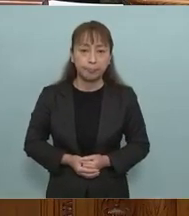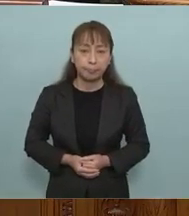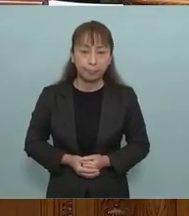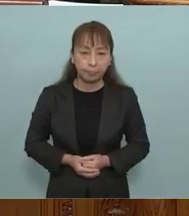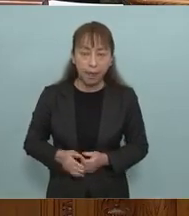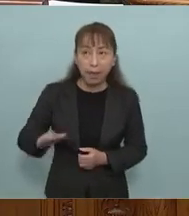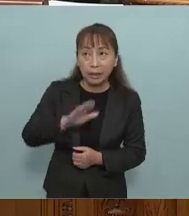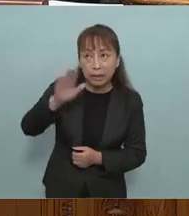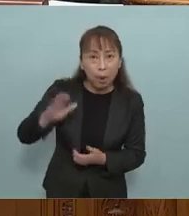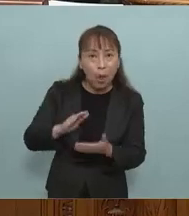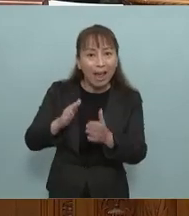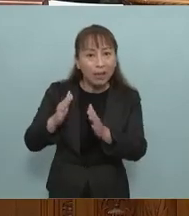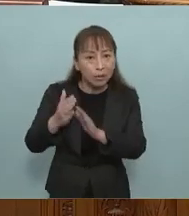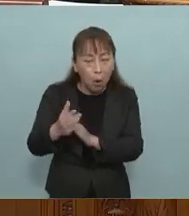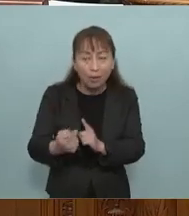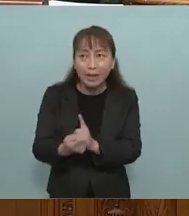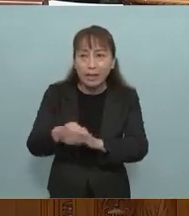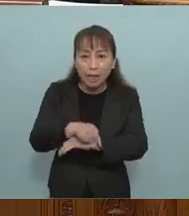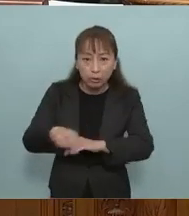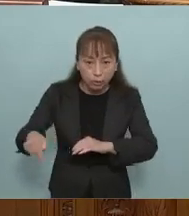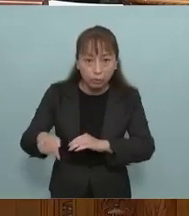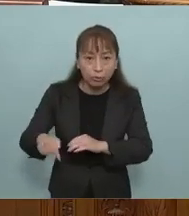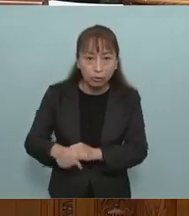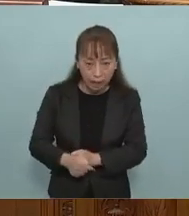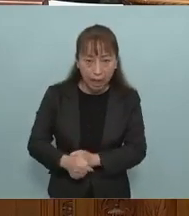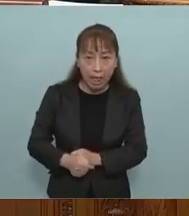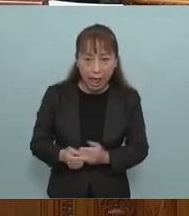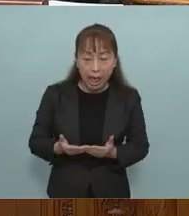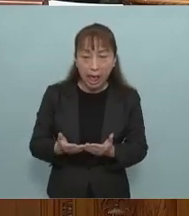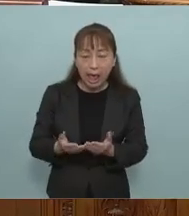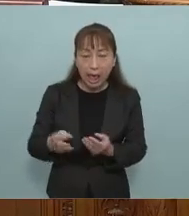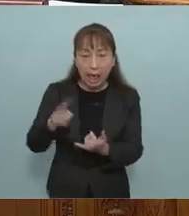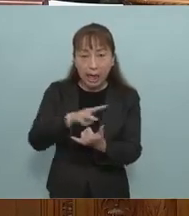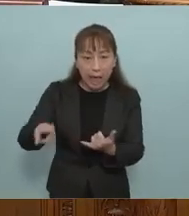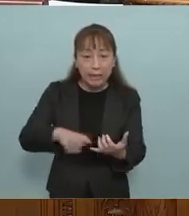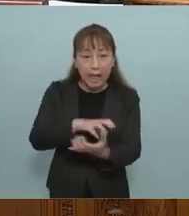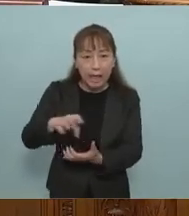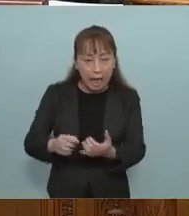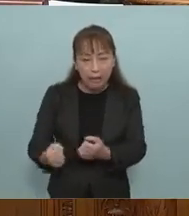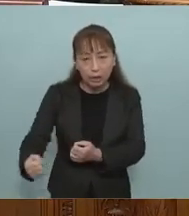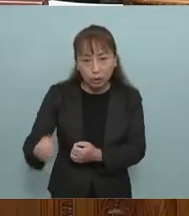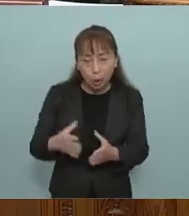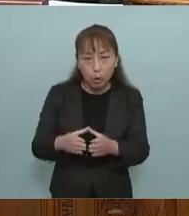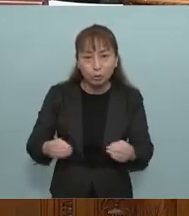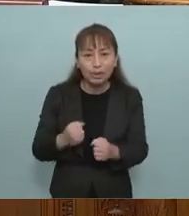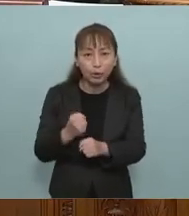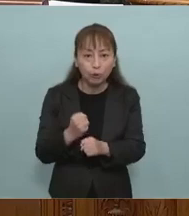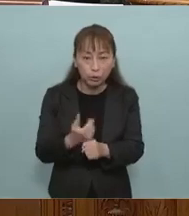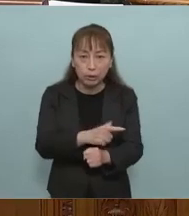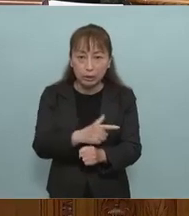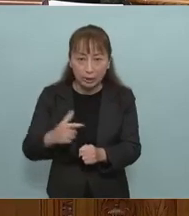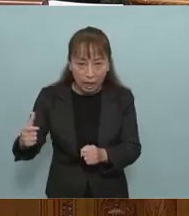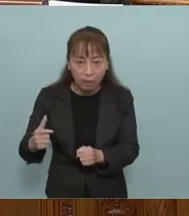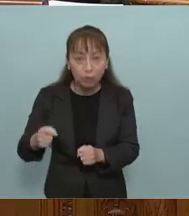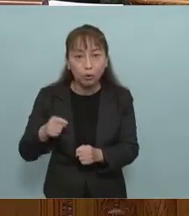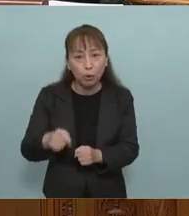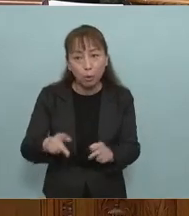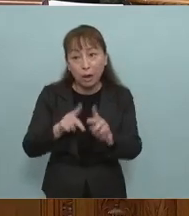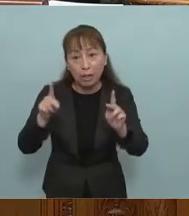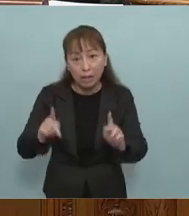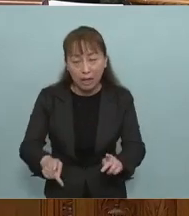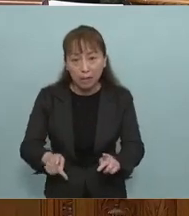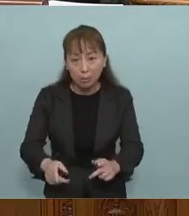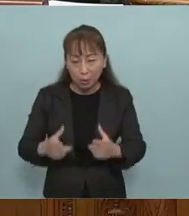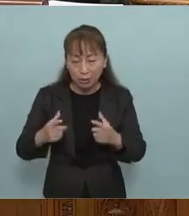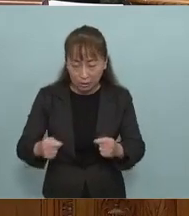気候変動対策、災害に強い国づくりなどの諸課題への改革も果敢に実行すべき時を迎え